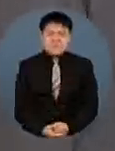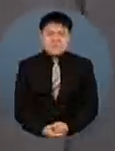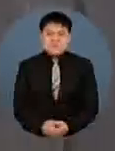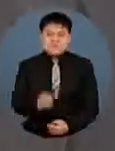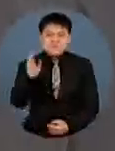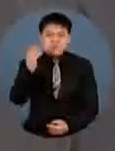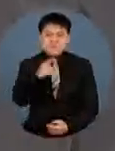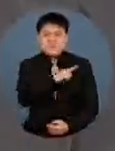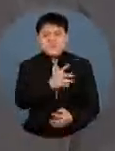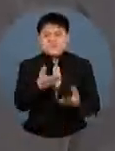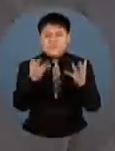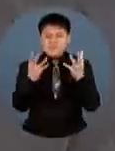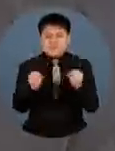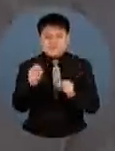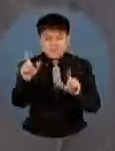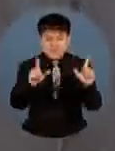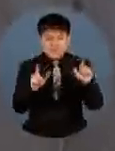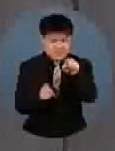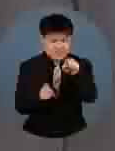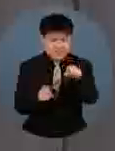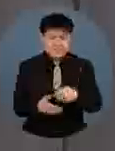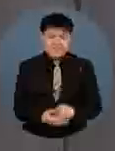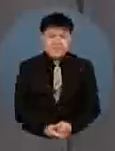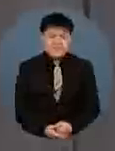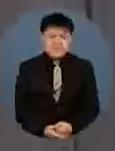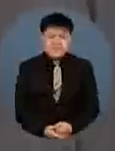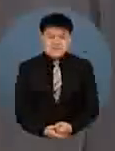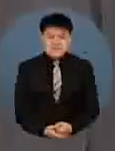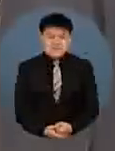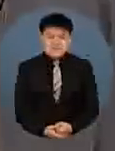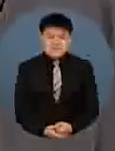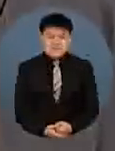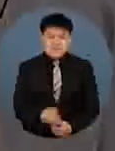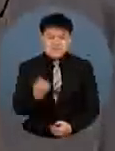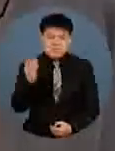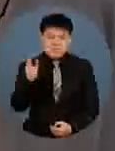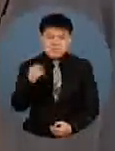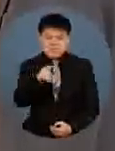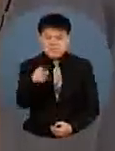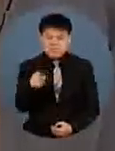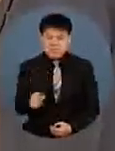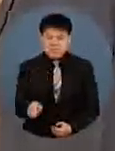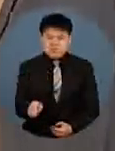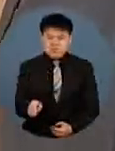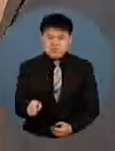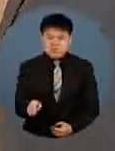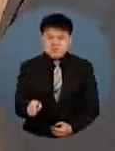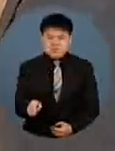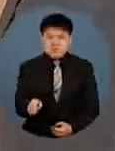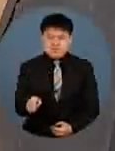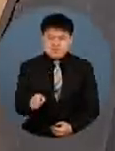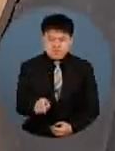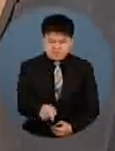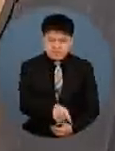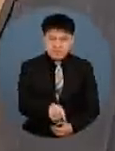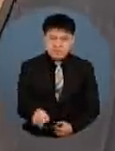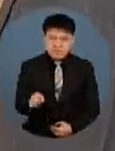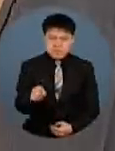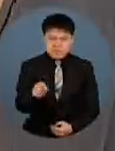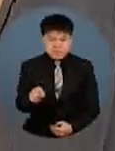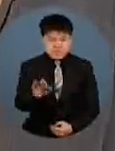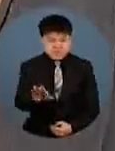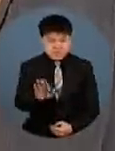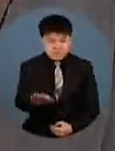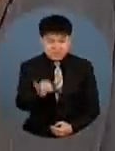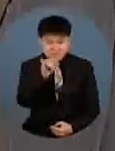요즘에 가장 많이 나오는 모양이죠. 네. 뭐 요즘에 이쪽으로 걸쳐가서 아, 나리도 놓고 붙이는 것까지